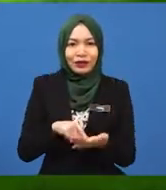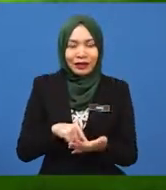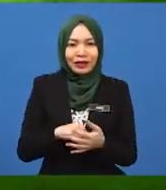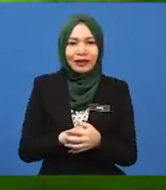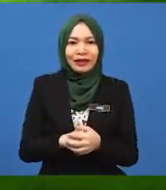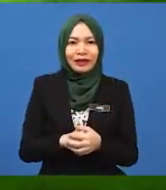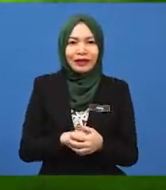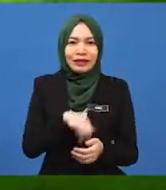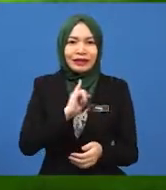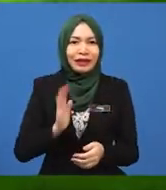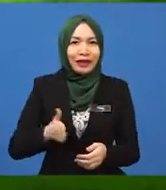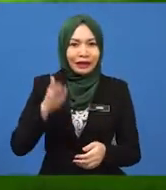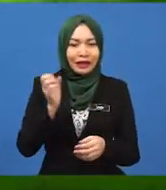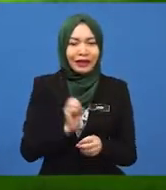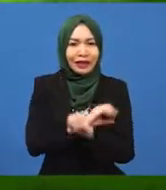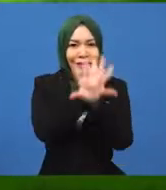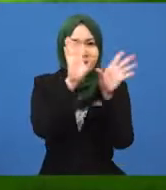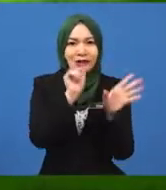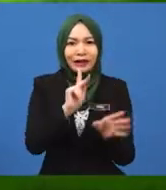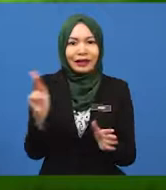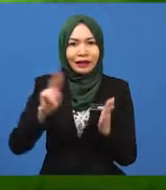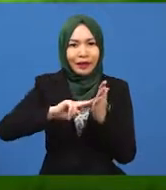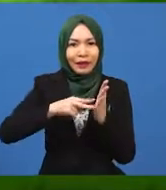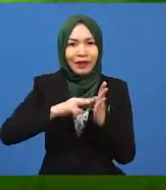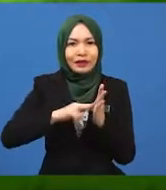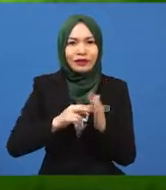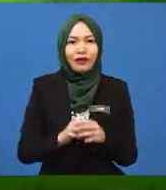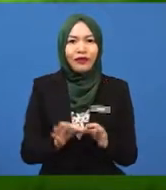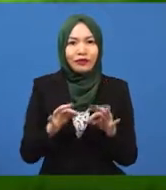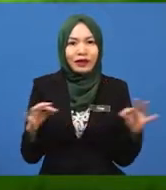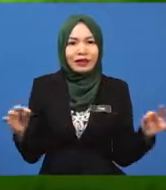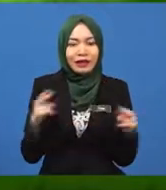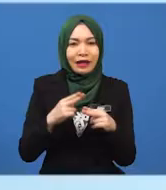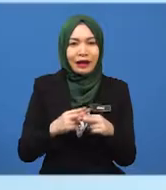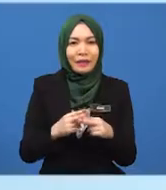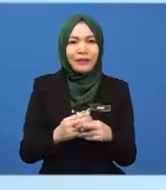perlu menerangkan maksud frasa nama terlebih dahulu.